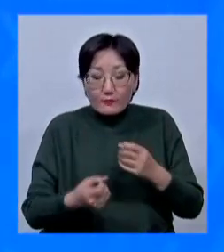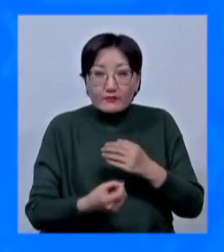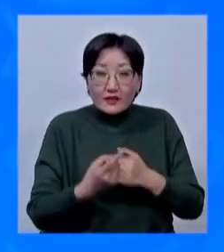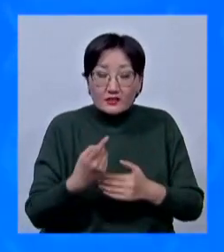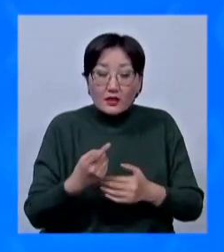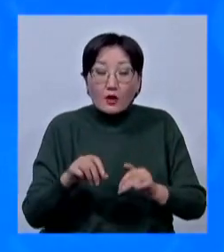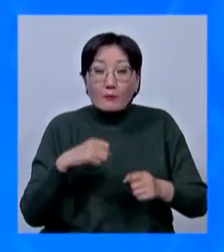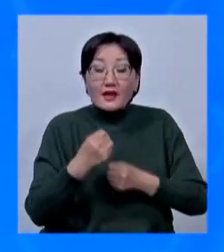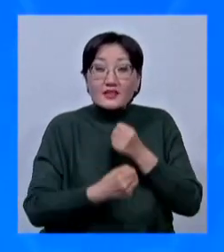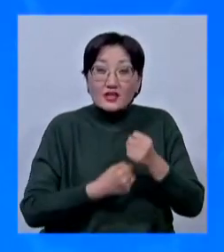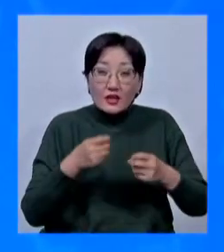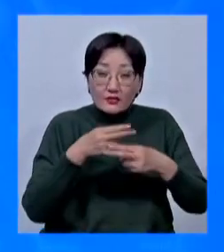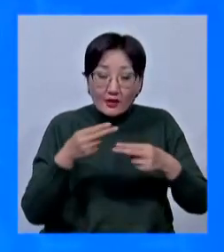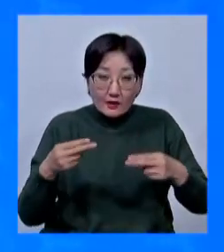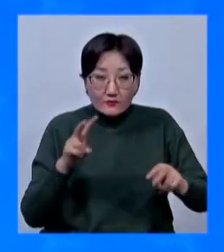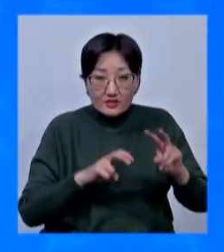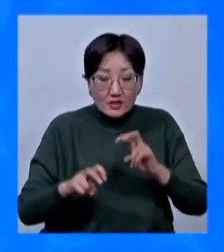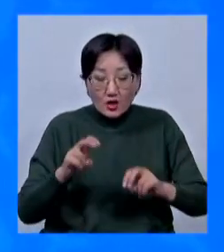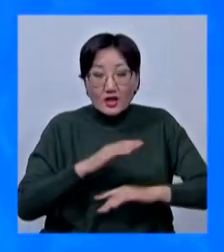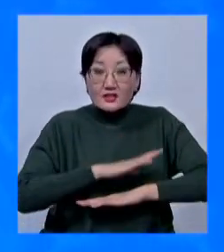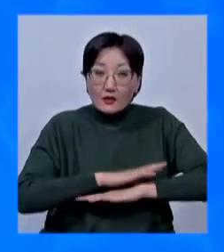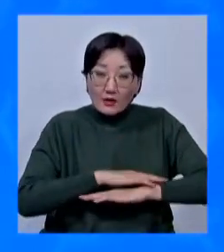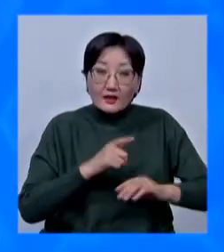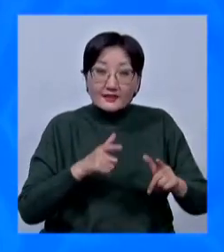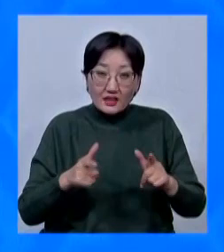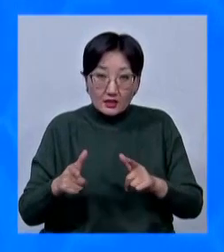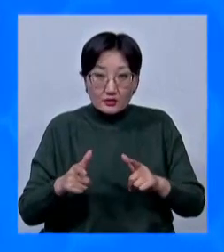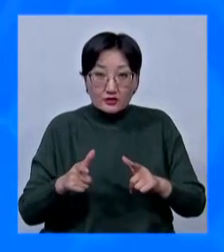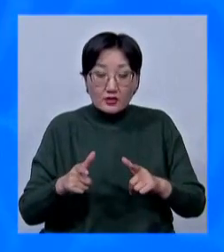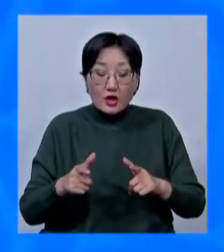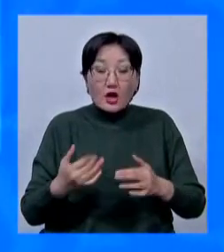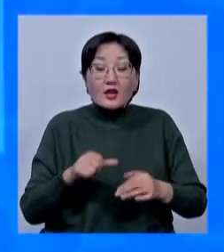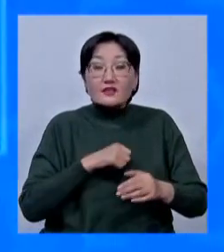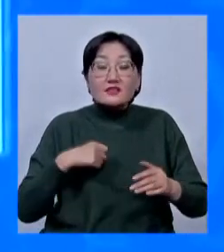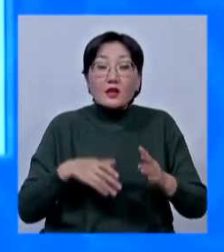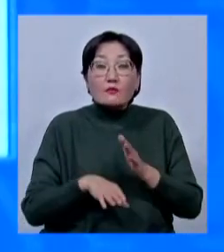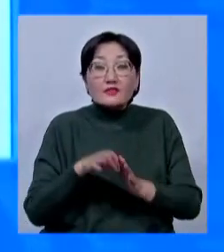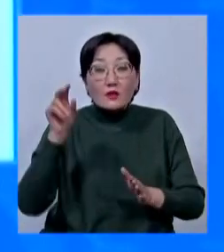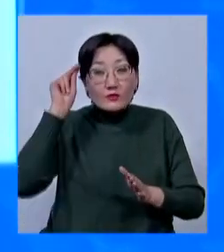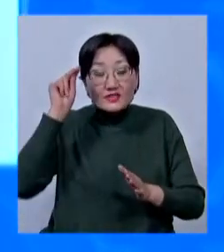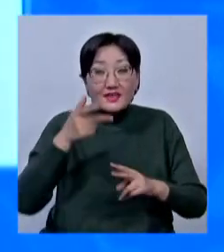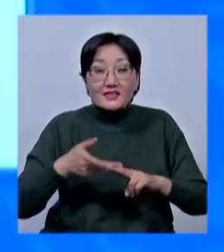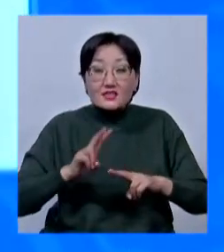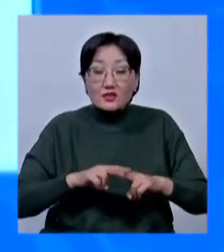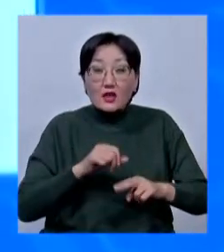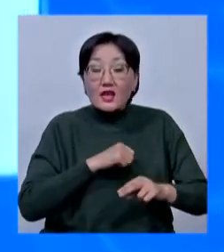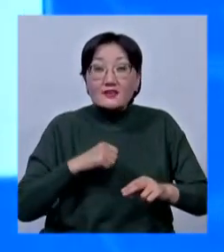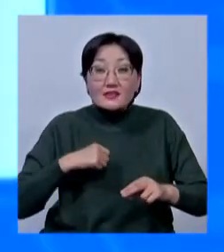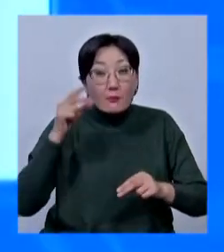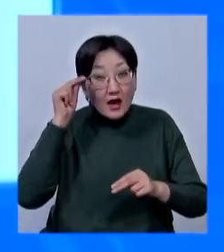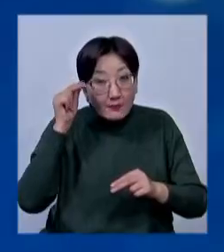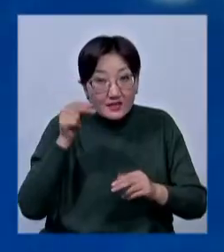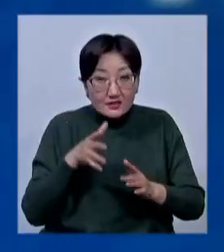олар материалдарды іздейді, сабаққа дайындық. Яғни айтпақшы, что самое лучшее образование – это самообразование